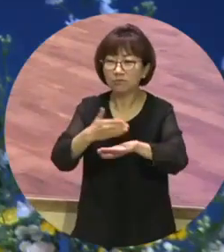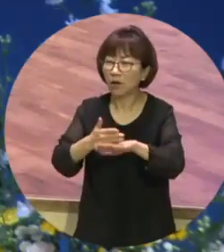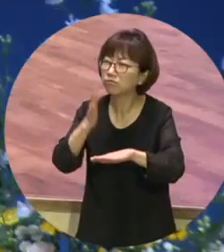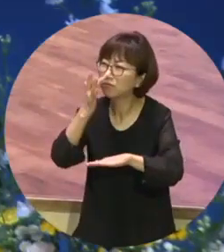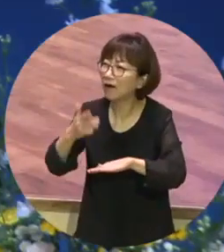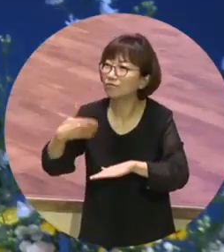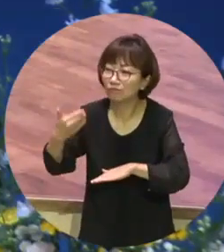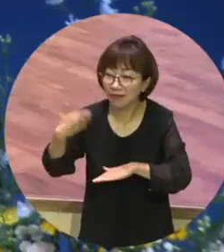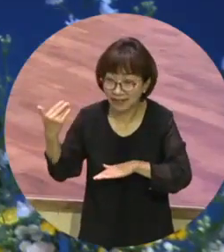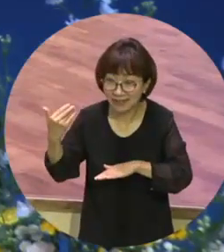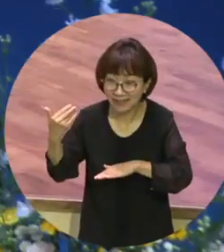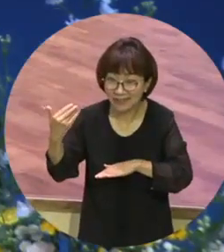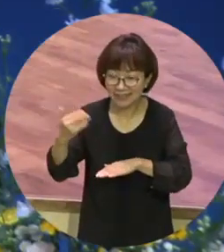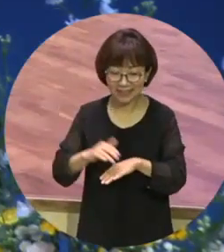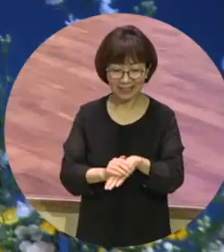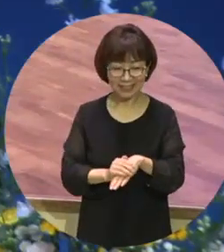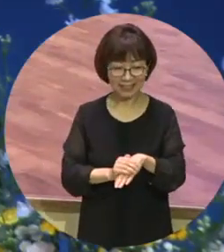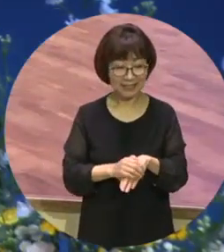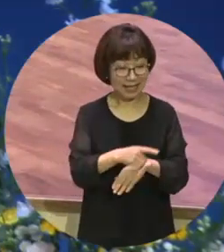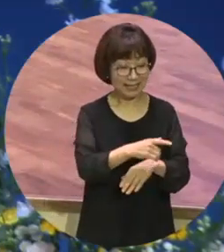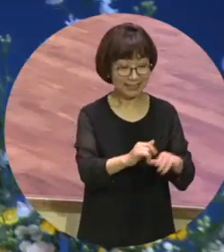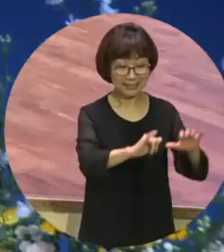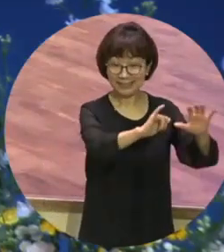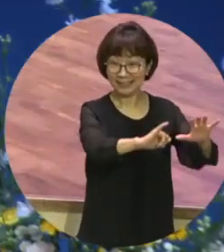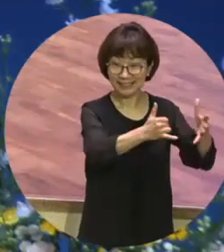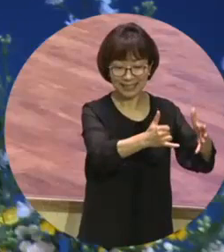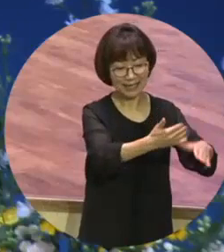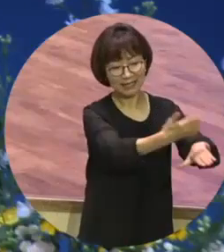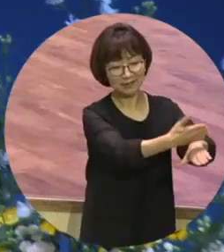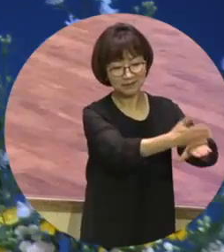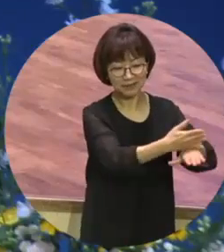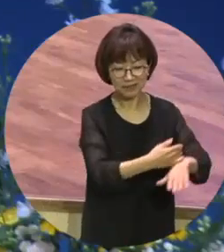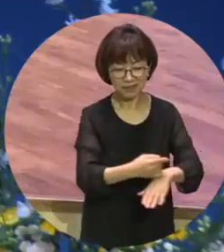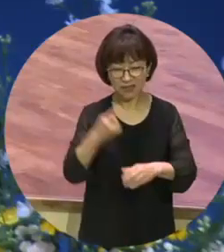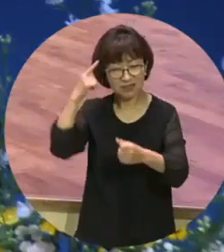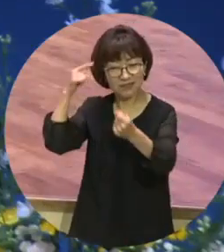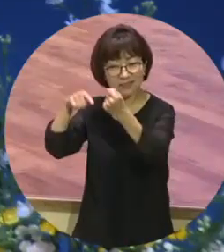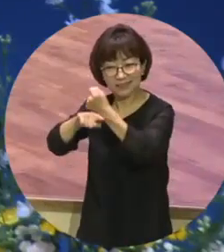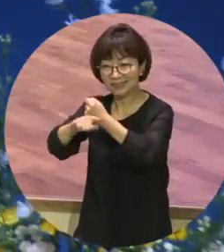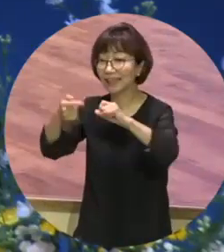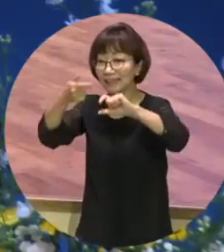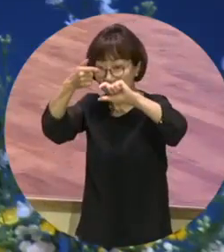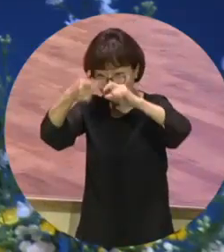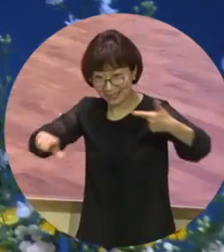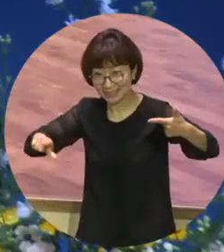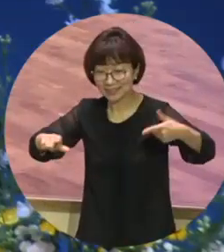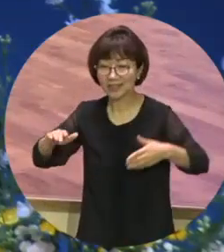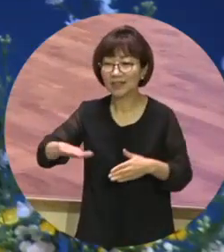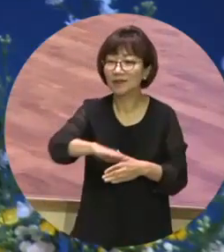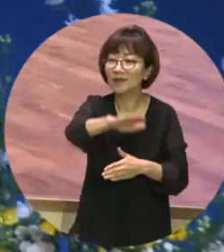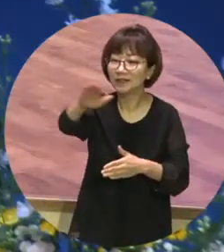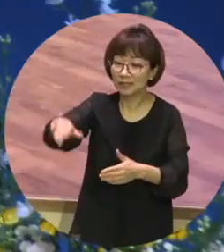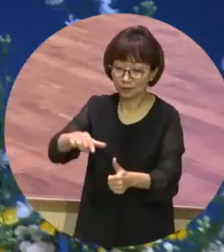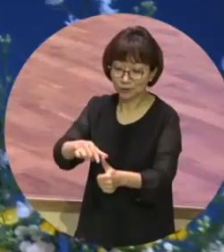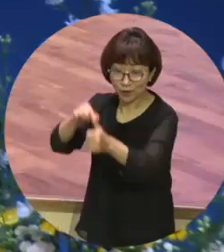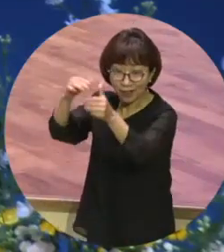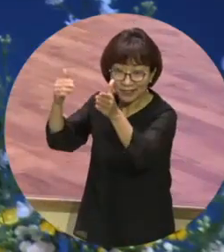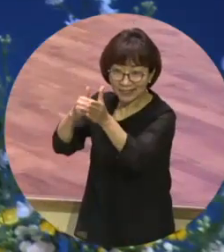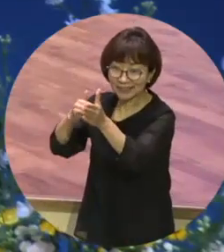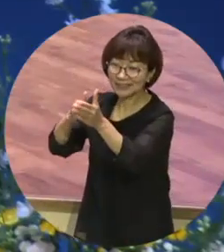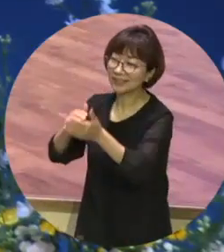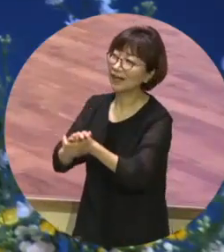모르죠. 세상님 말하는 감사하고는 차원이 다르죠. 구원받은 하나님의 자녀 제일 중요한 것은